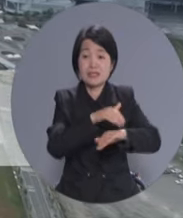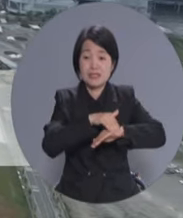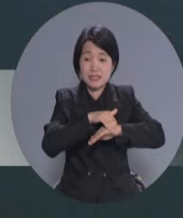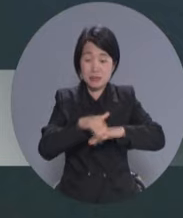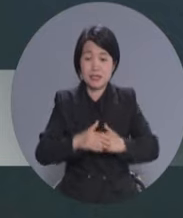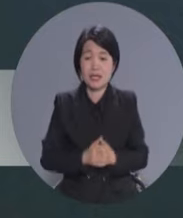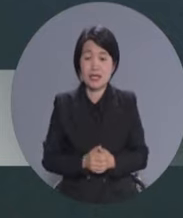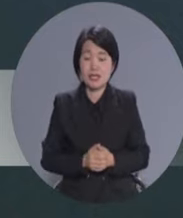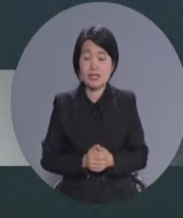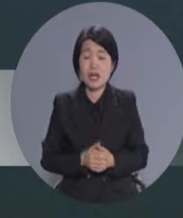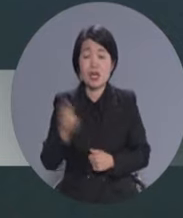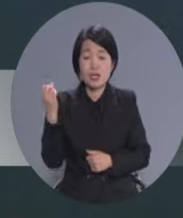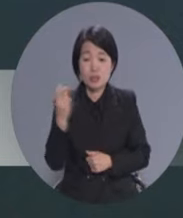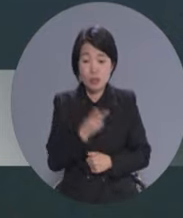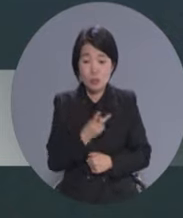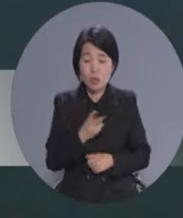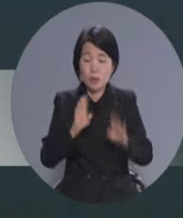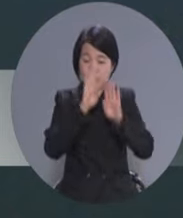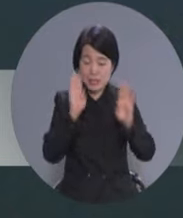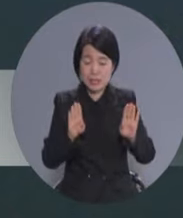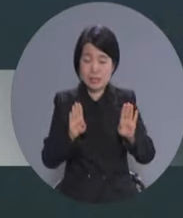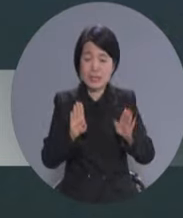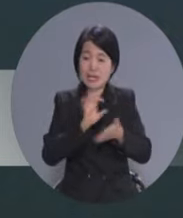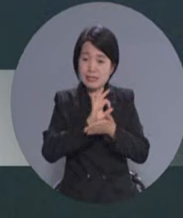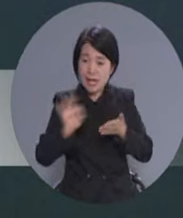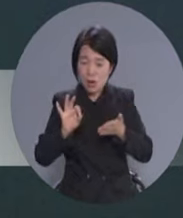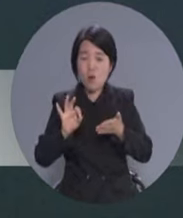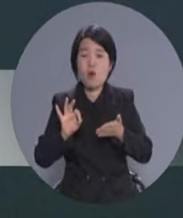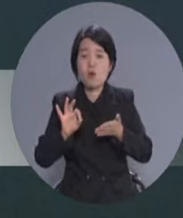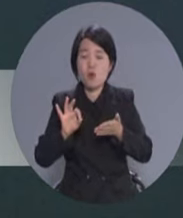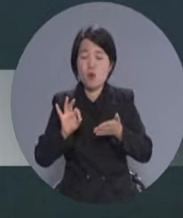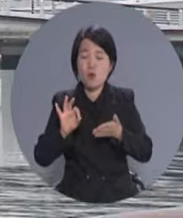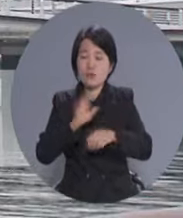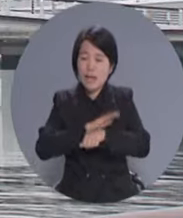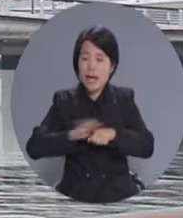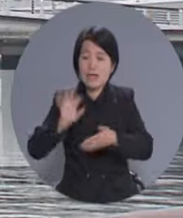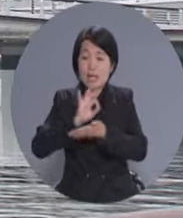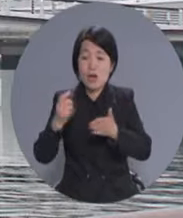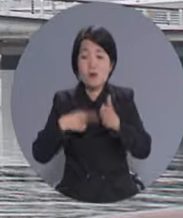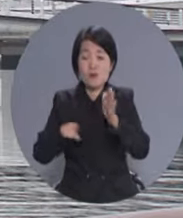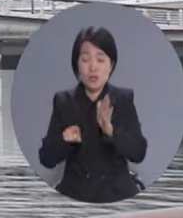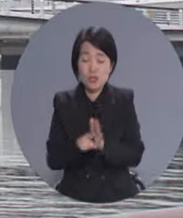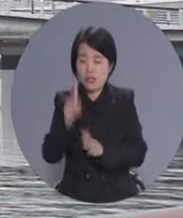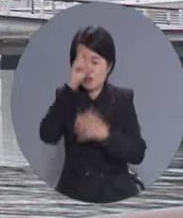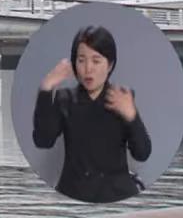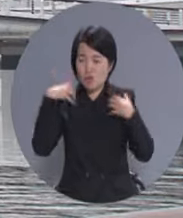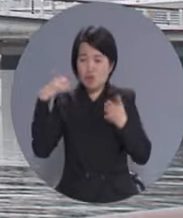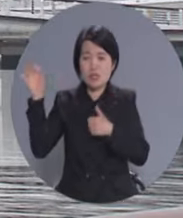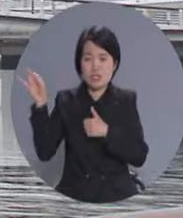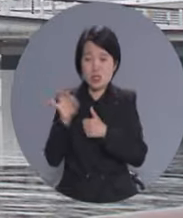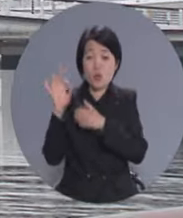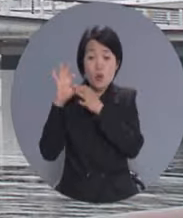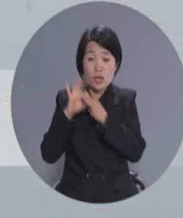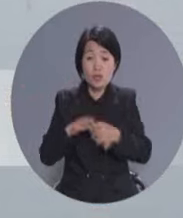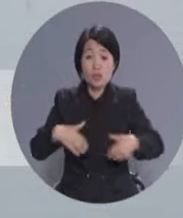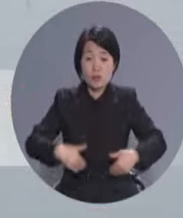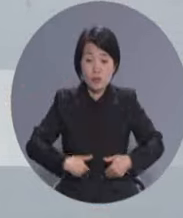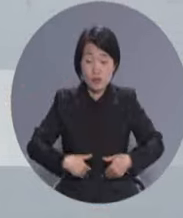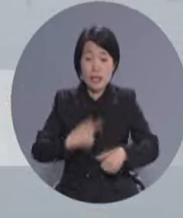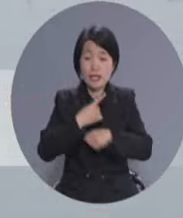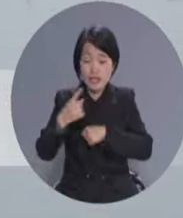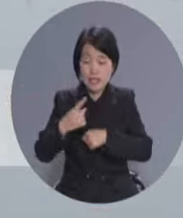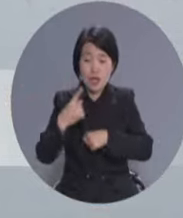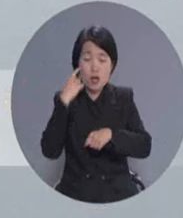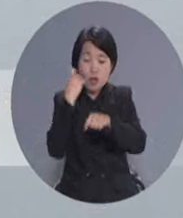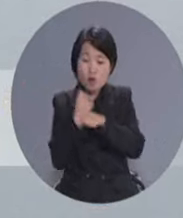항만공사는 또 박남 회장의 성공적인 사후 활용을 위해서는 정부의 지속적인 지원이 필수적이라며 내년에